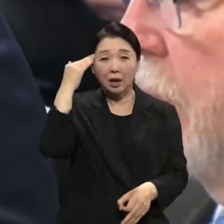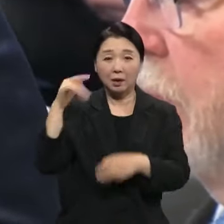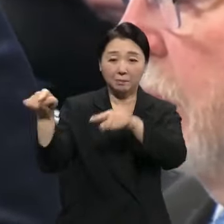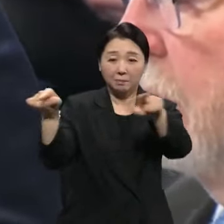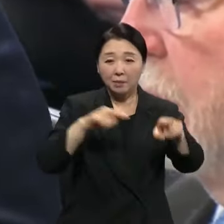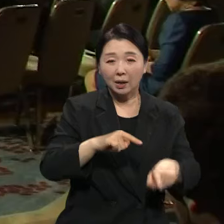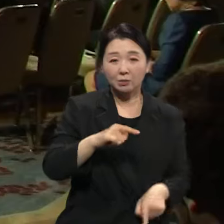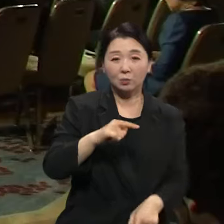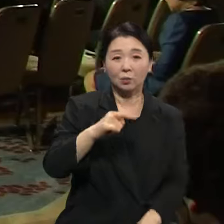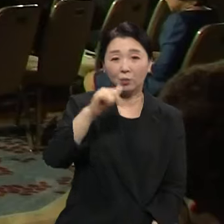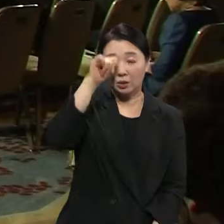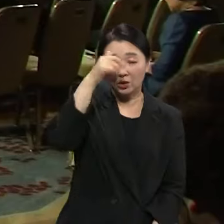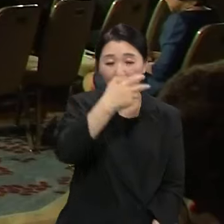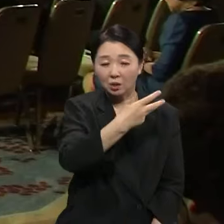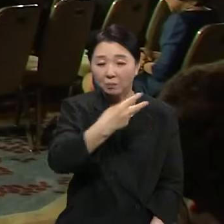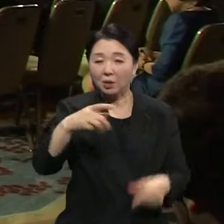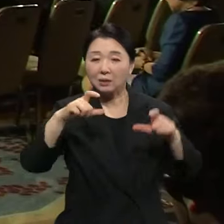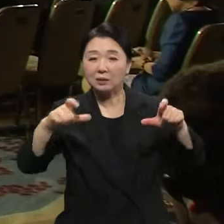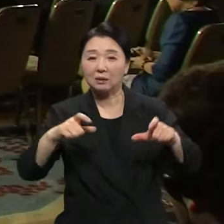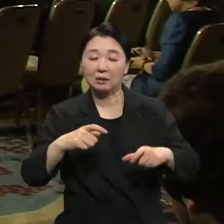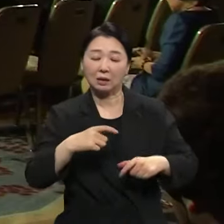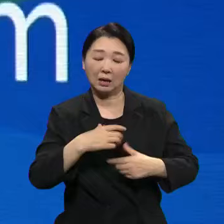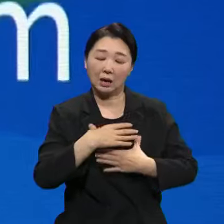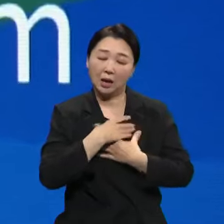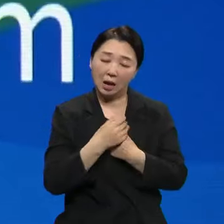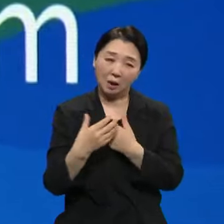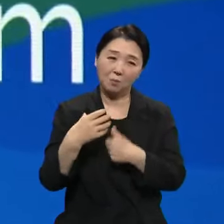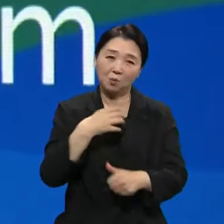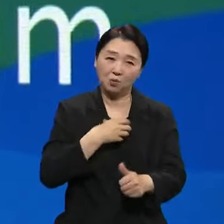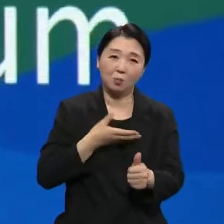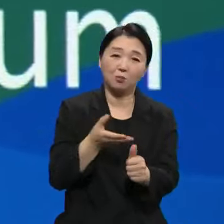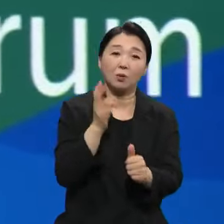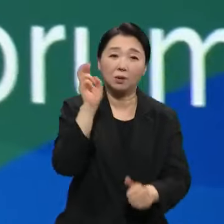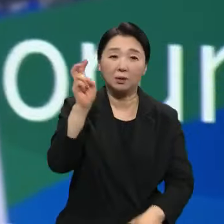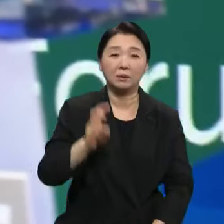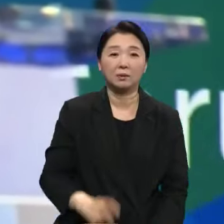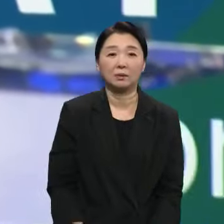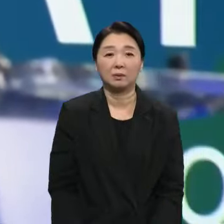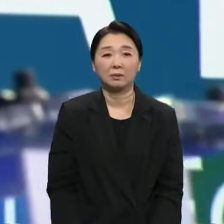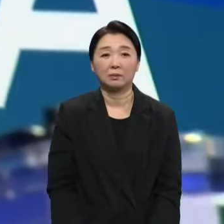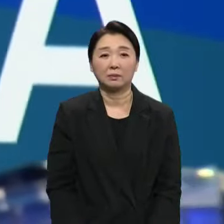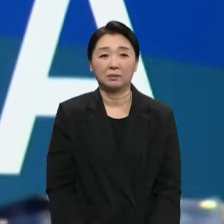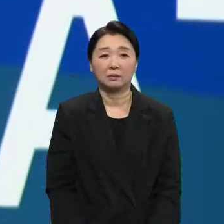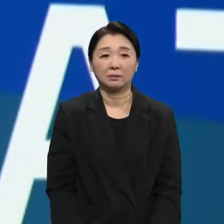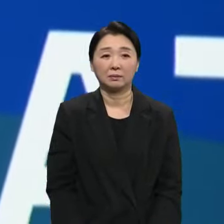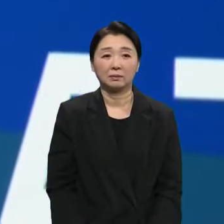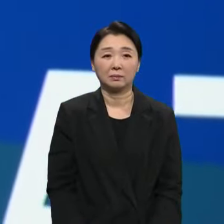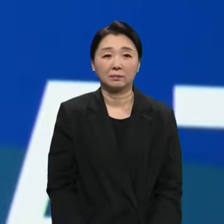지역에 안보위협을 가중시킬 것이라고 밝혔습니다 jbc